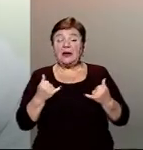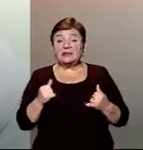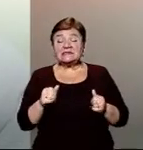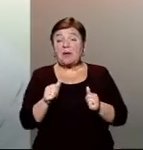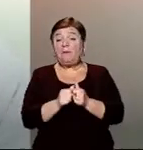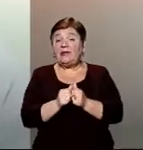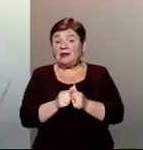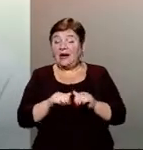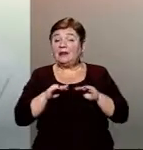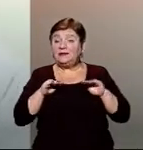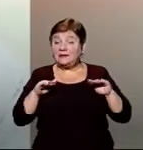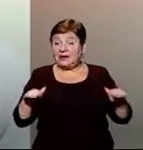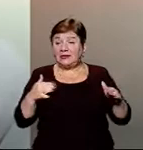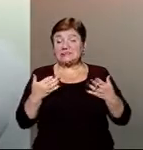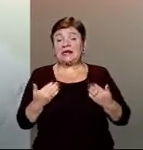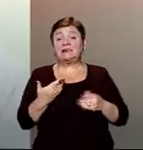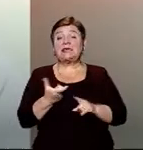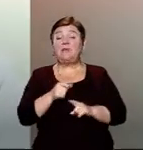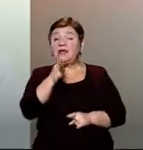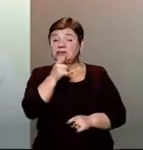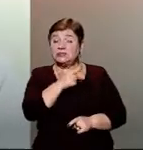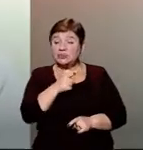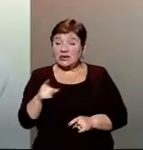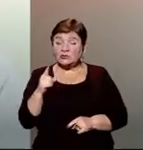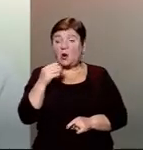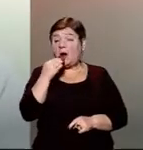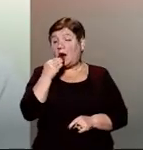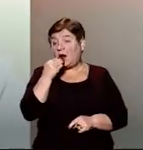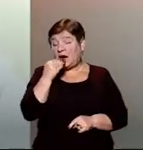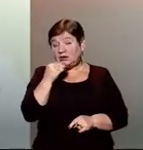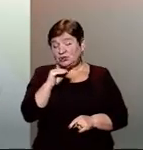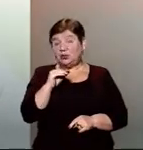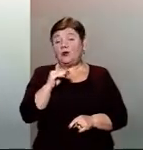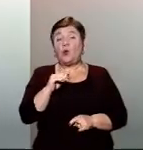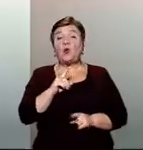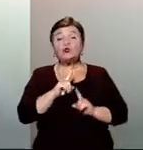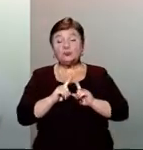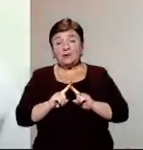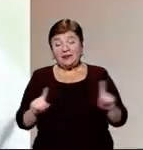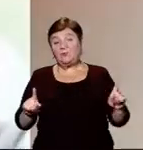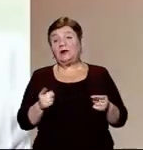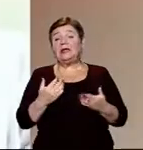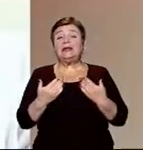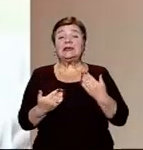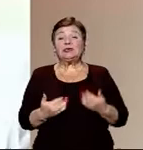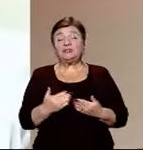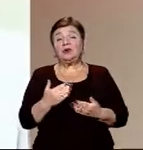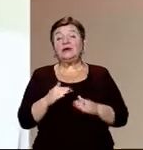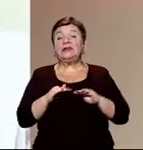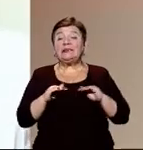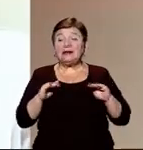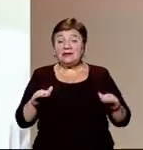своїх дітей і приділяють більше часу, краще пізнають своїх дітей, особливо якщо це